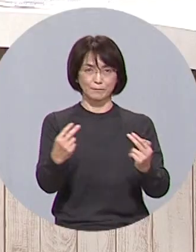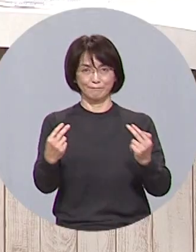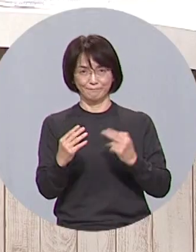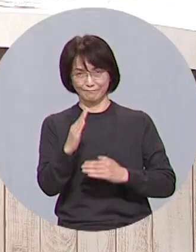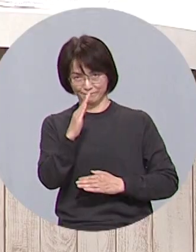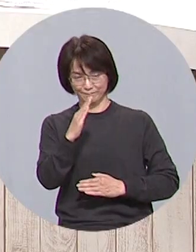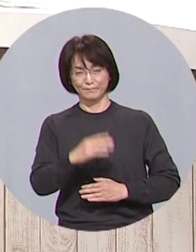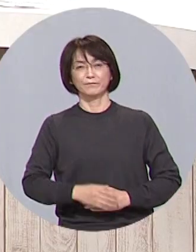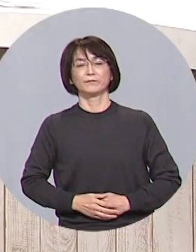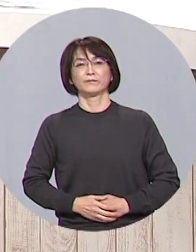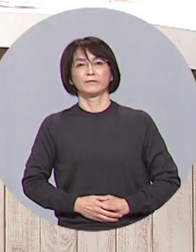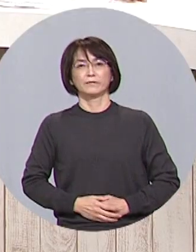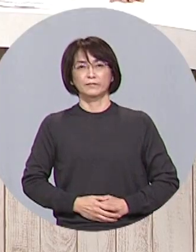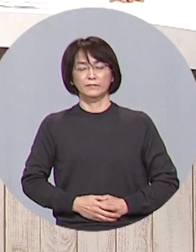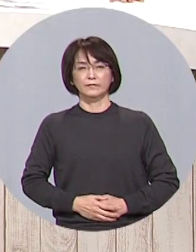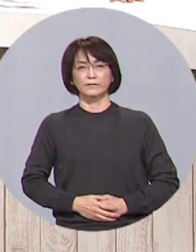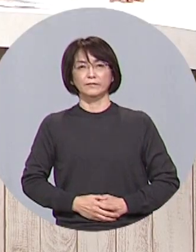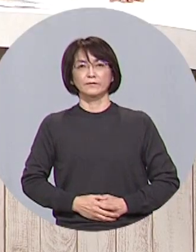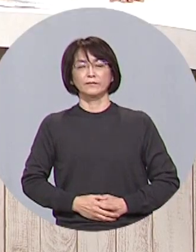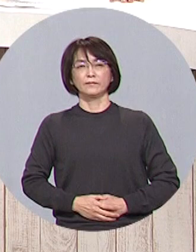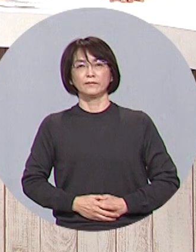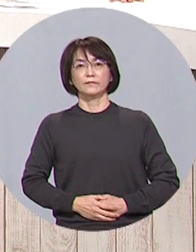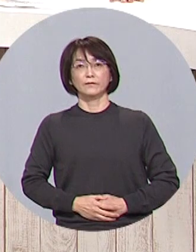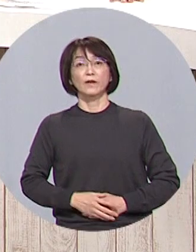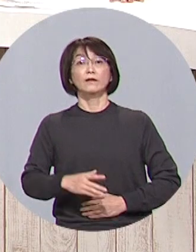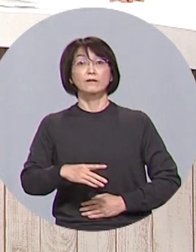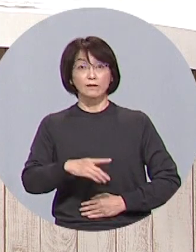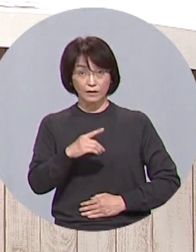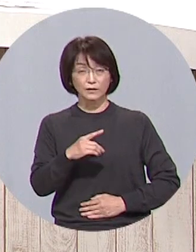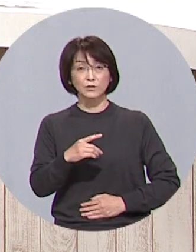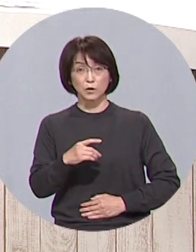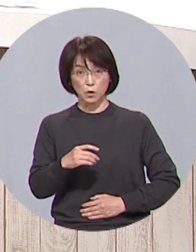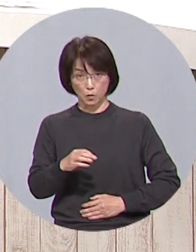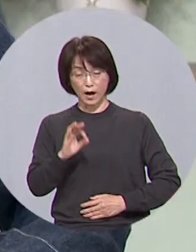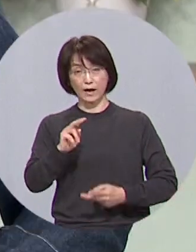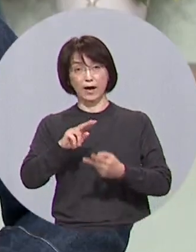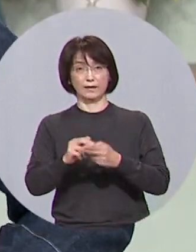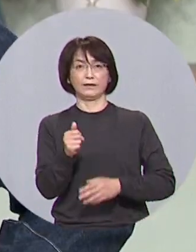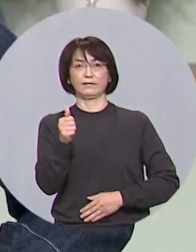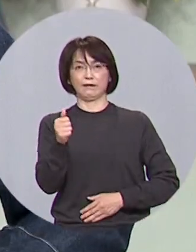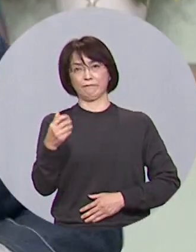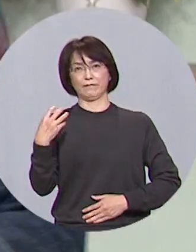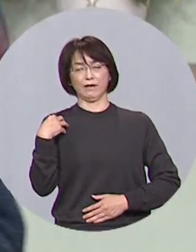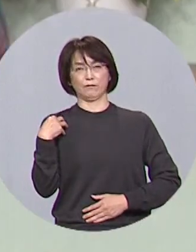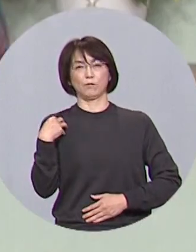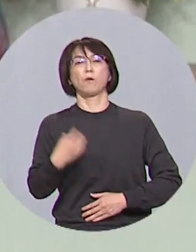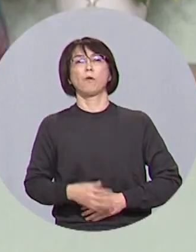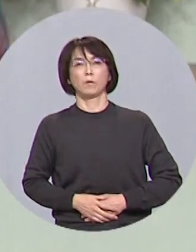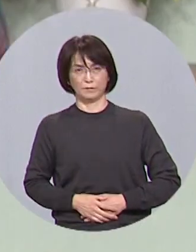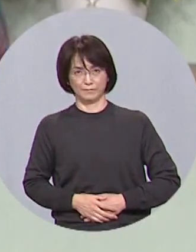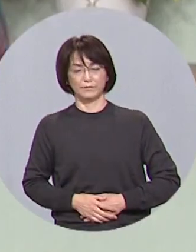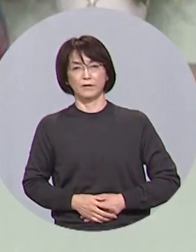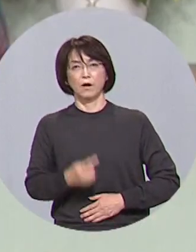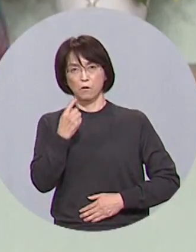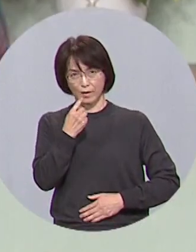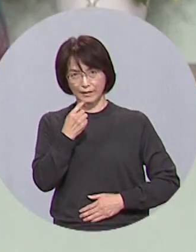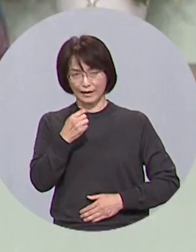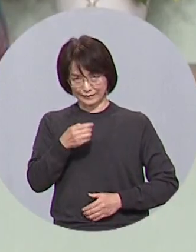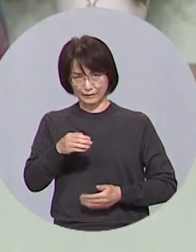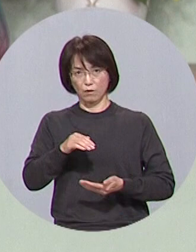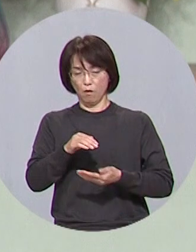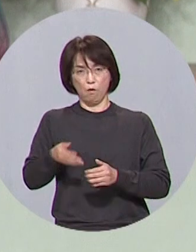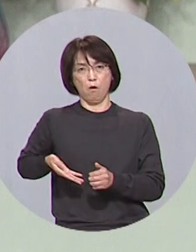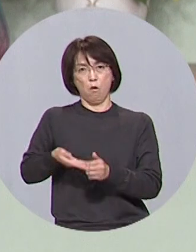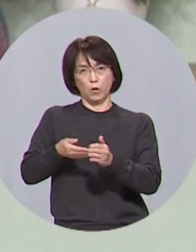ください。さあ最初のコーナーは花井さん。 はい、ということで、シリーズ私の推し埼